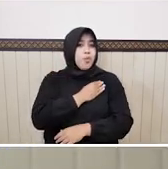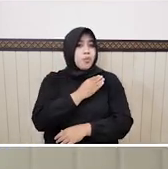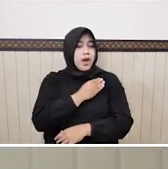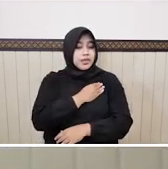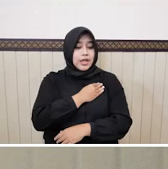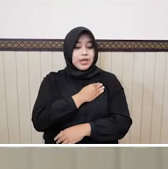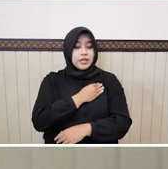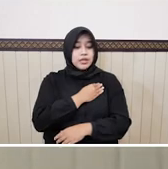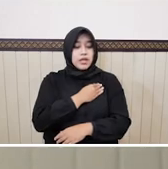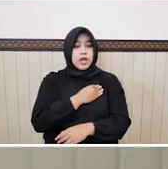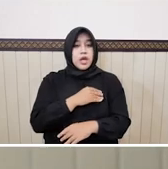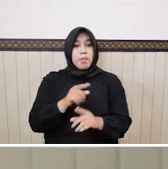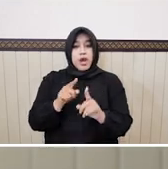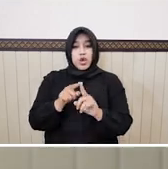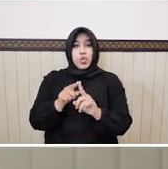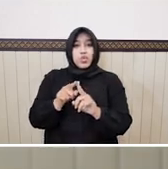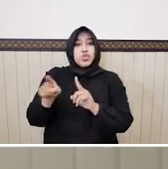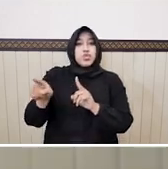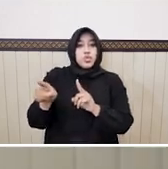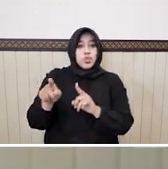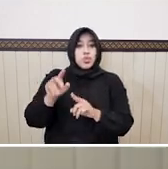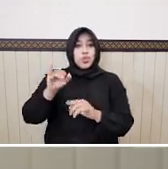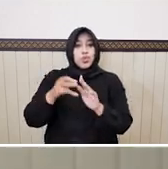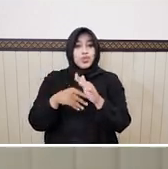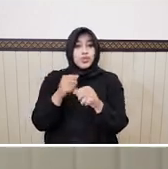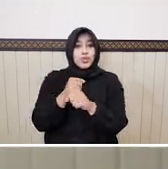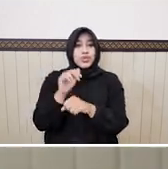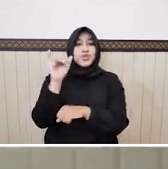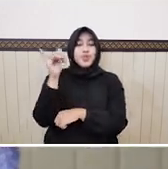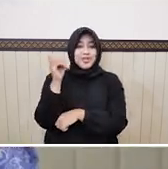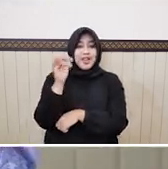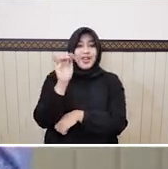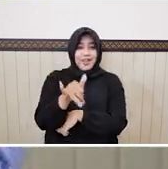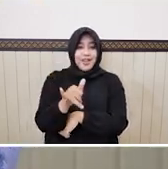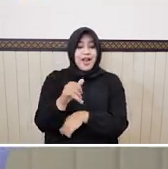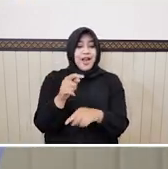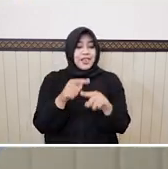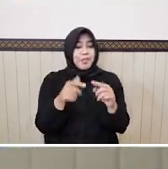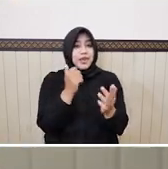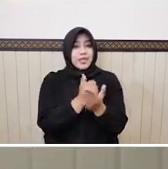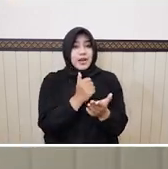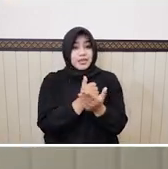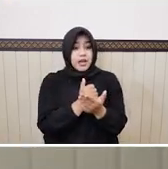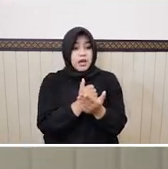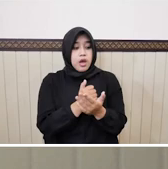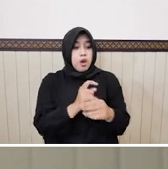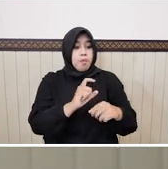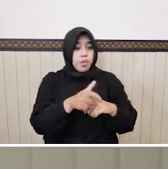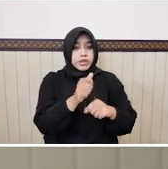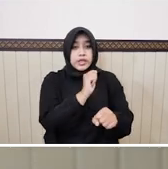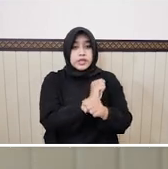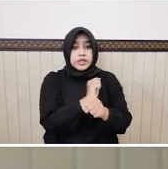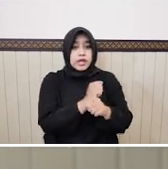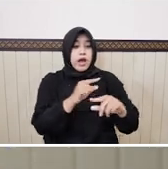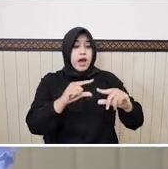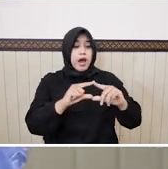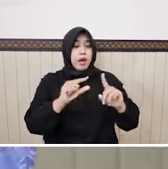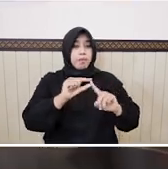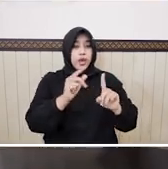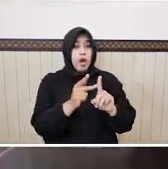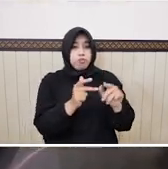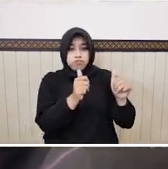terpojok di diye Diye Hahaha Tapi kinerja apa-apa hanya sangat baik